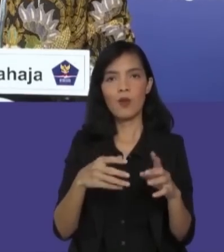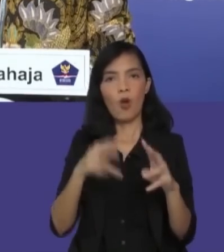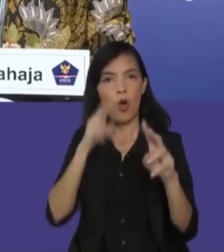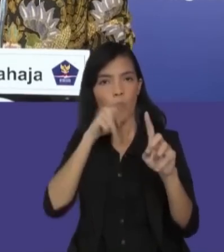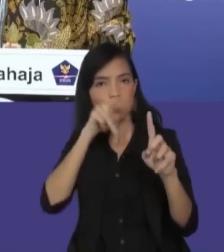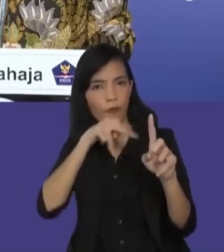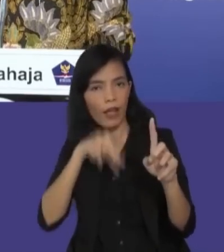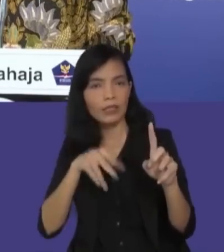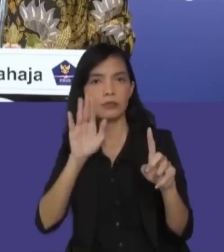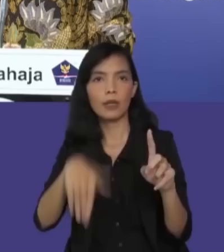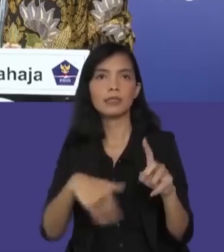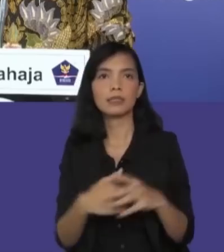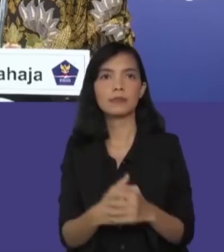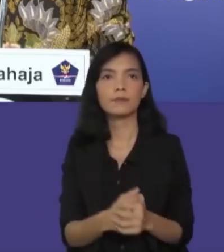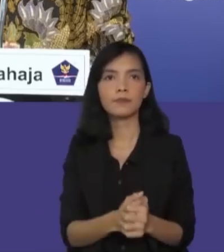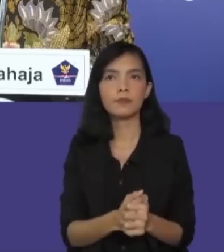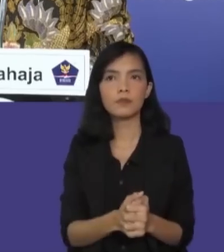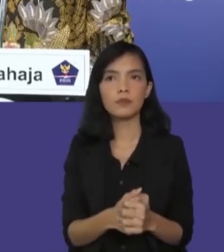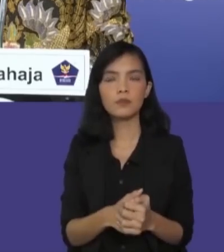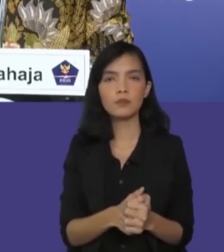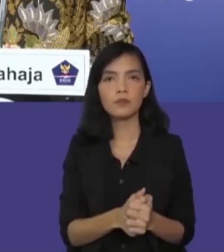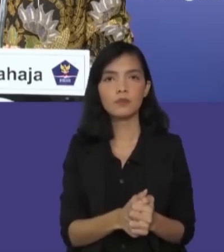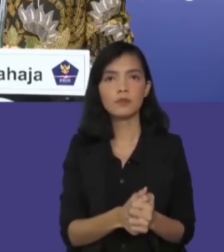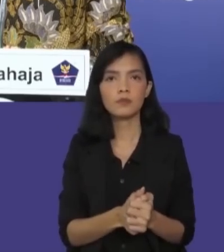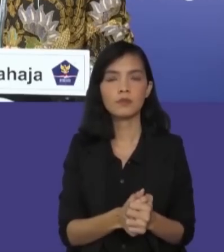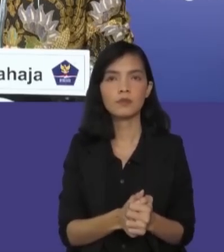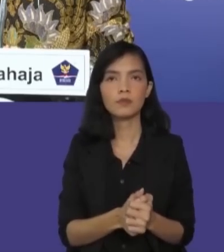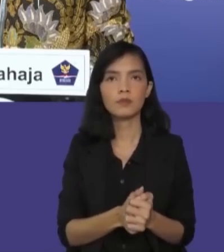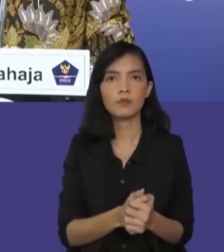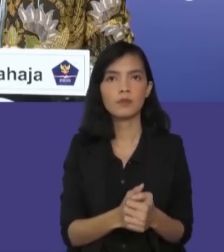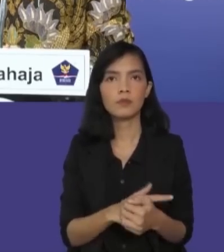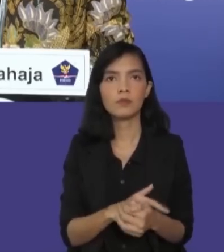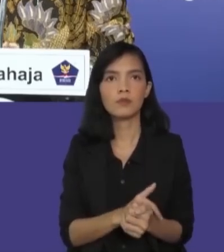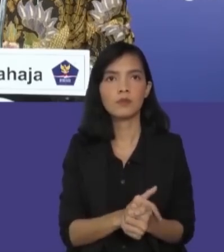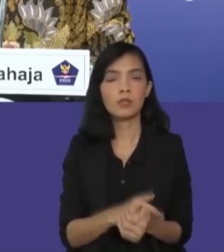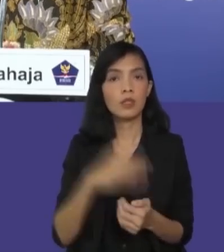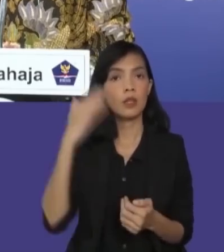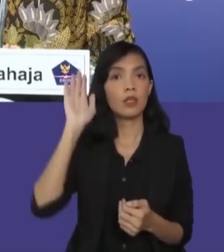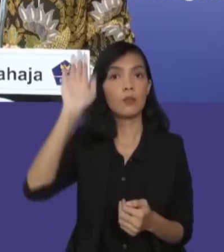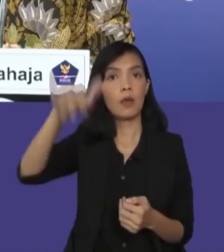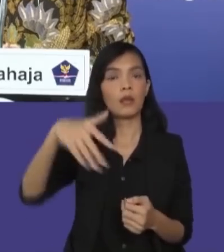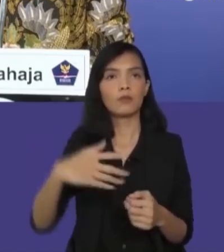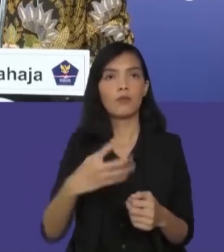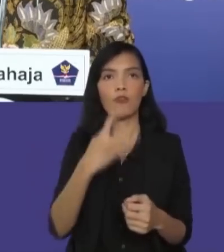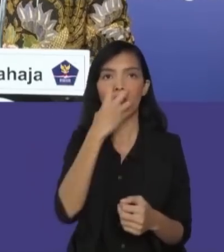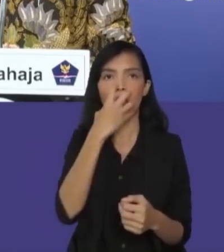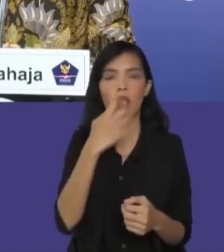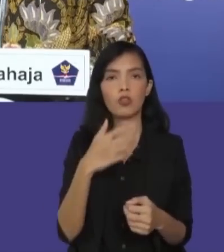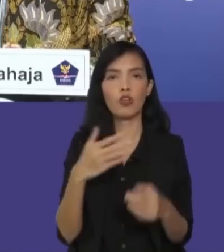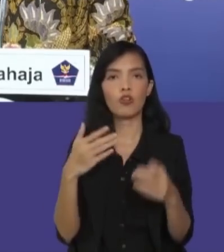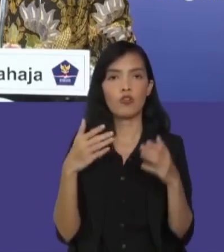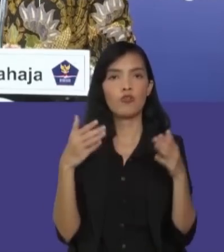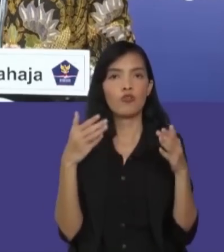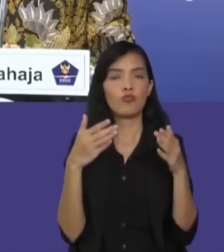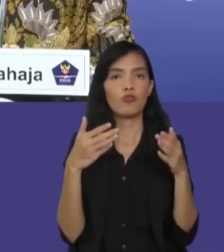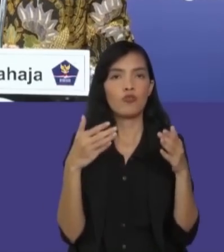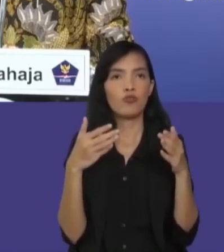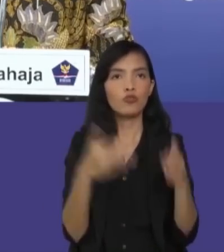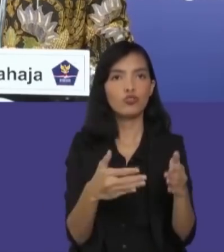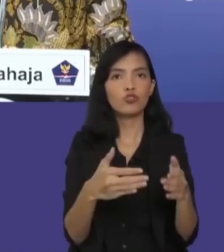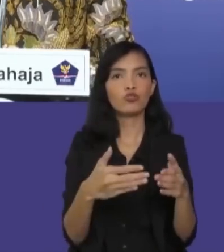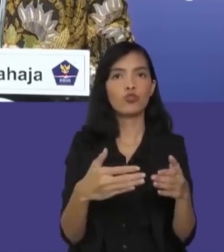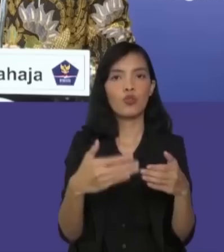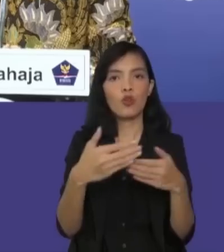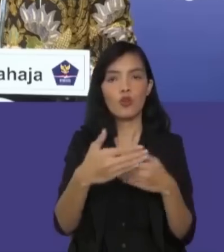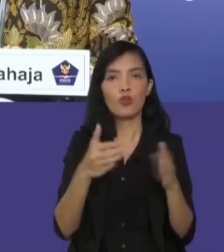Ya. Memang ke depannya kita akan mengembangkan juga ventilator yang nantinya bisa dipakai di ruang intensive